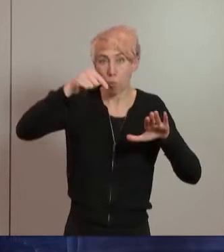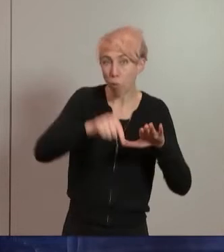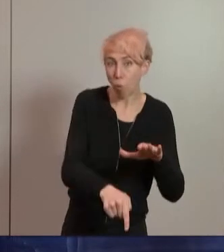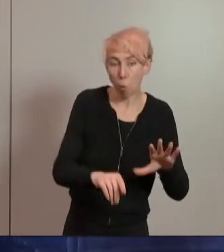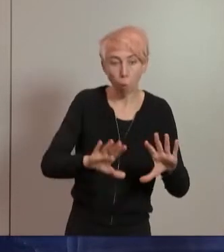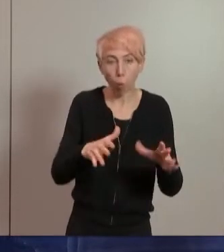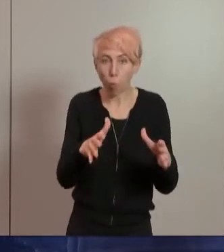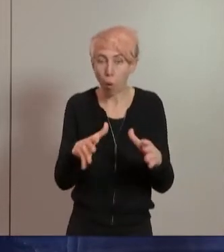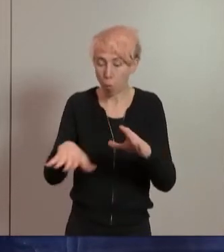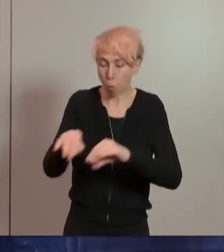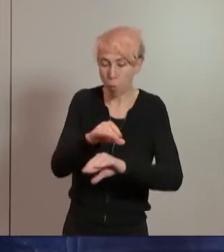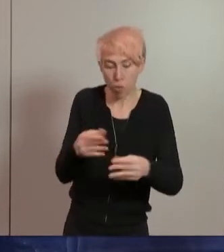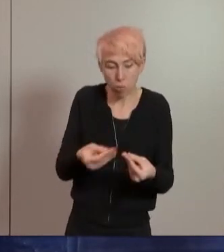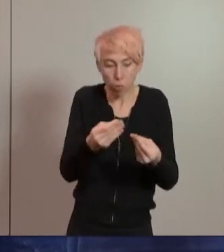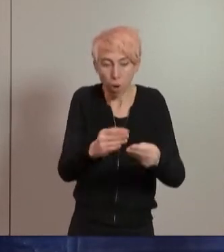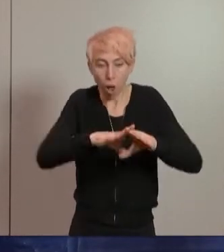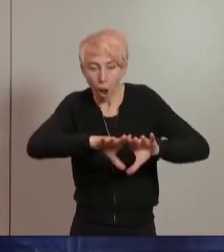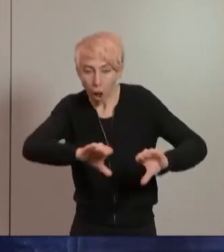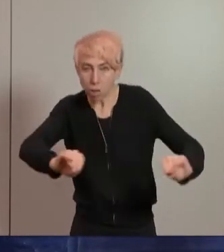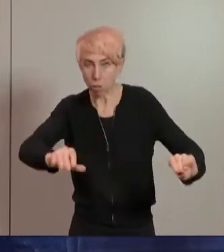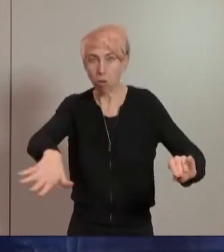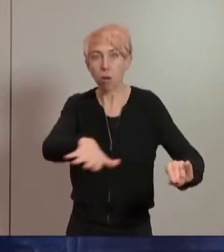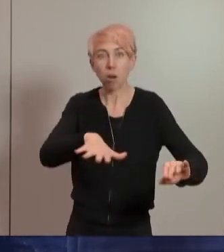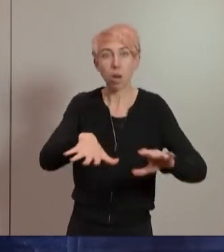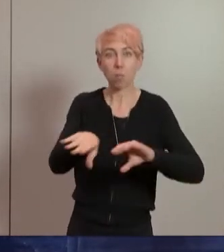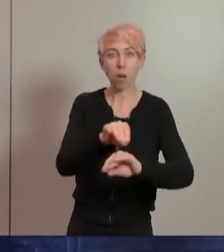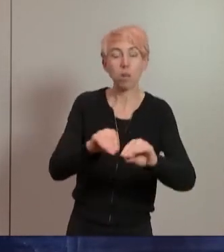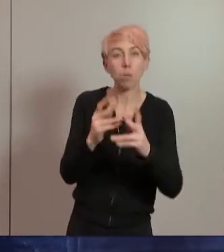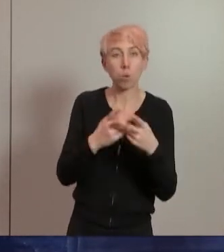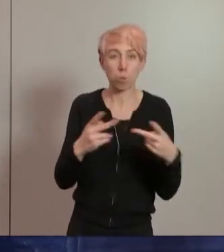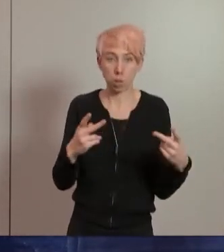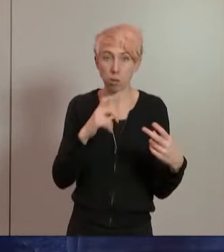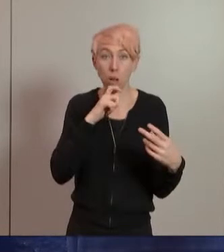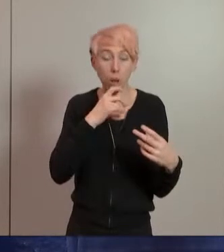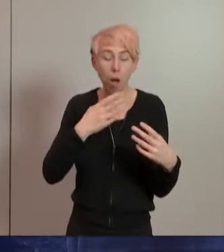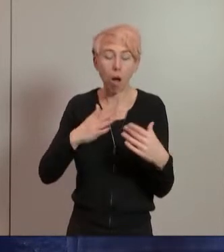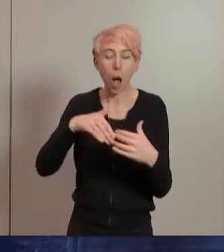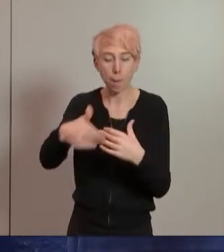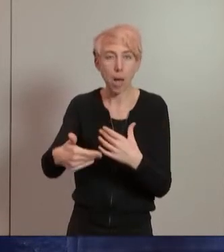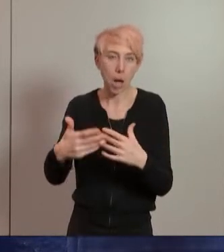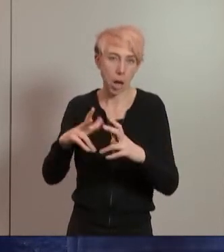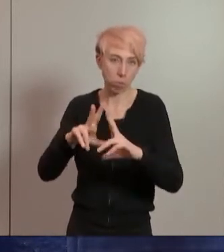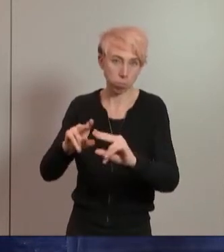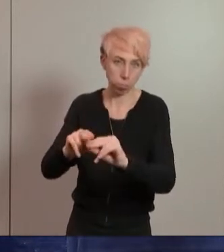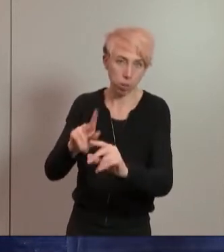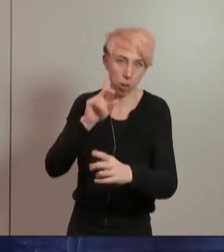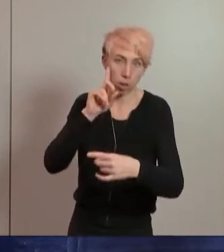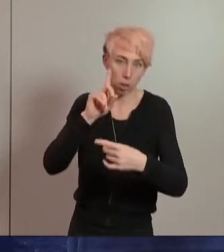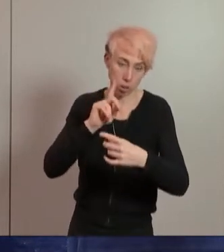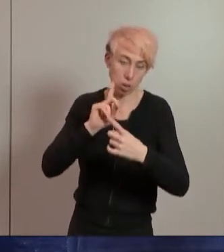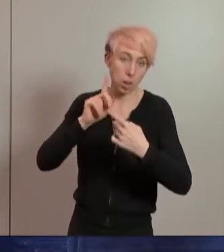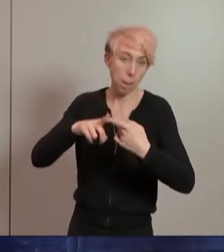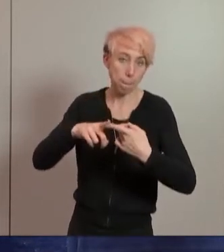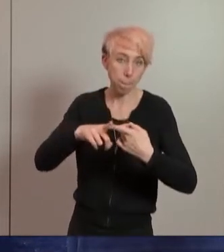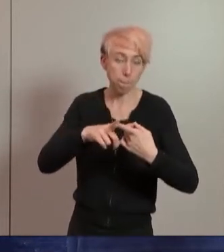réassurance de la population sur l'espace public? Comme je vous disais tout à l'heure, nous y répondrons en réponse aux préconisations de la